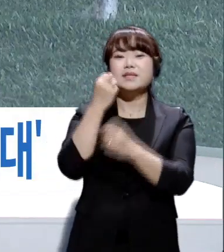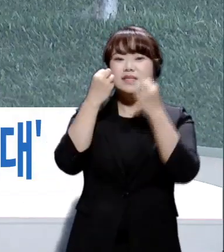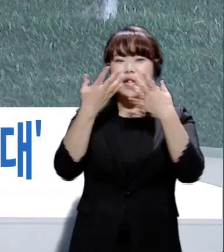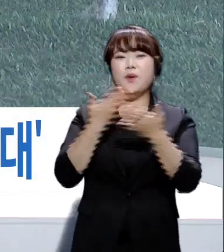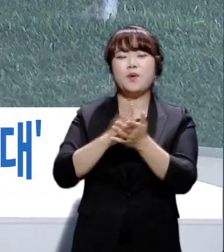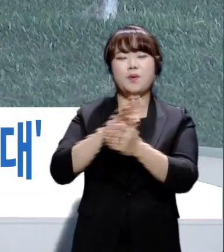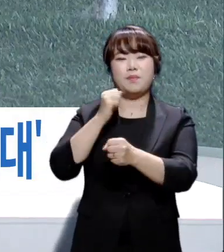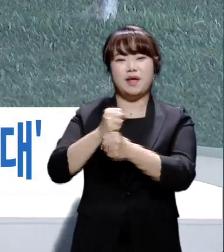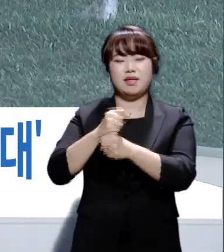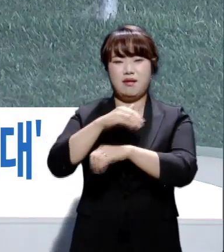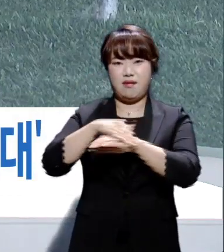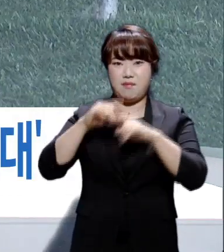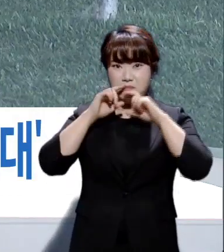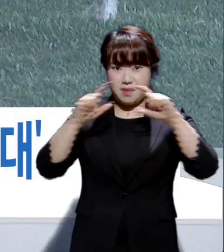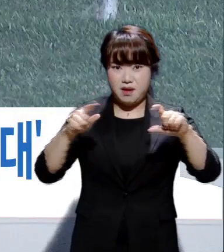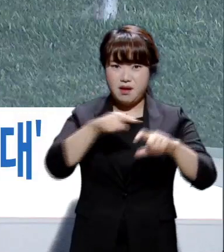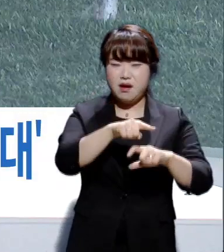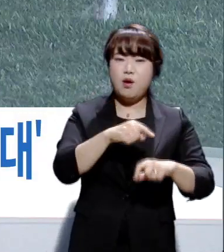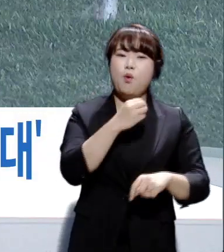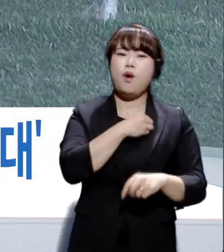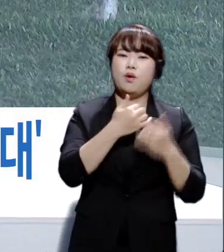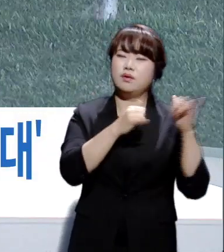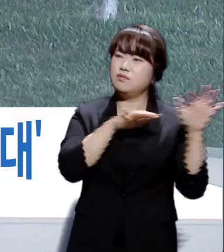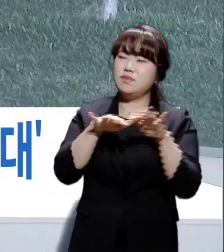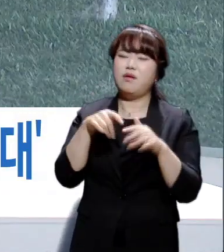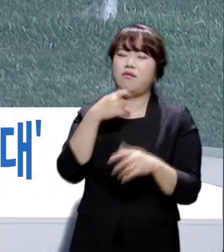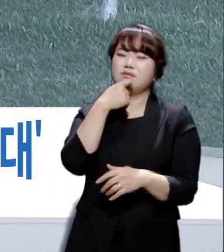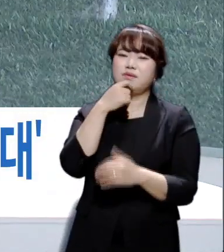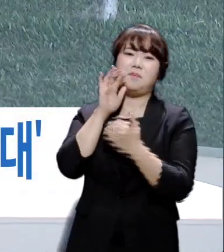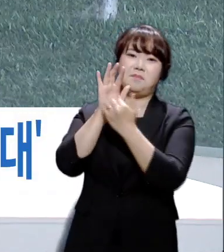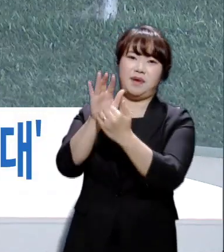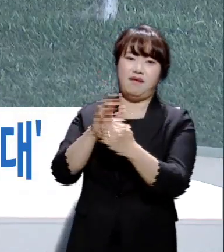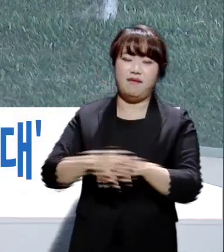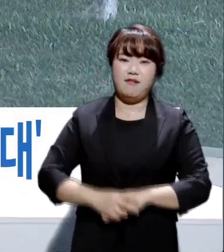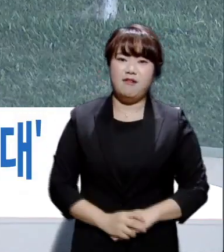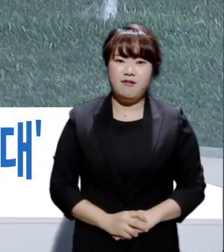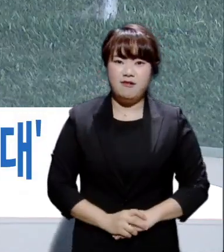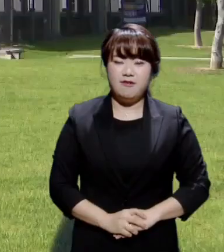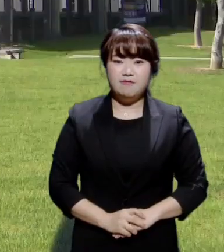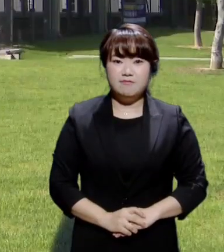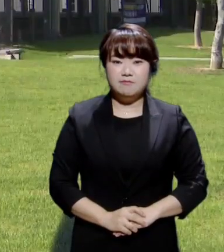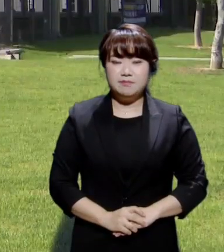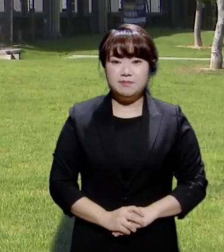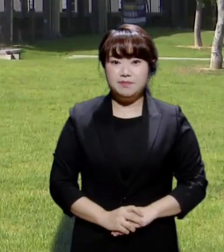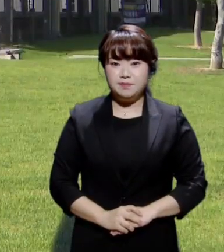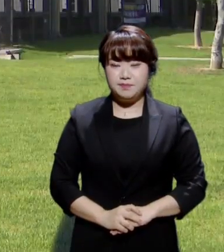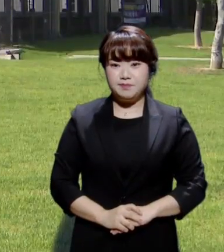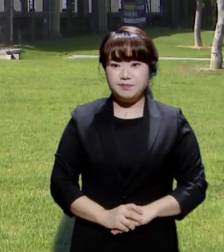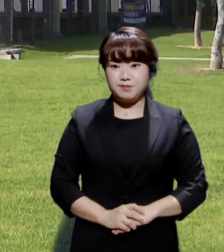내놨는데 도봉구 회원들이 반대하고 나섰습니다. 관련 내용 전해드립니다.